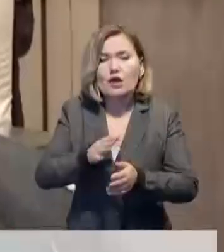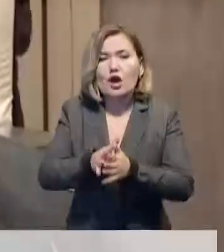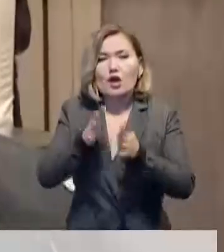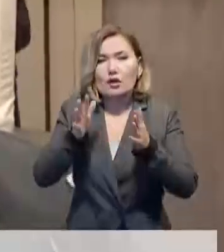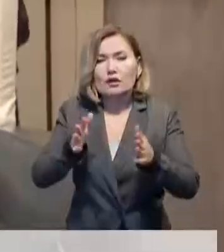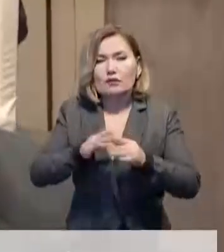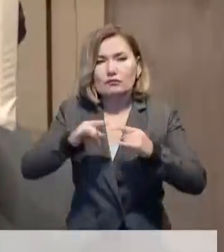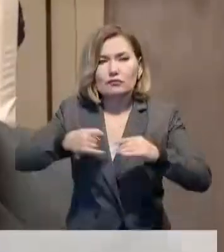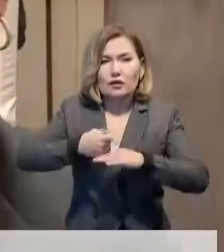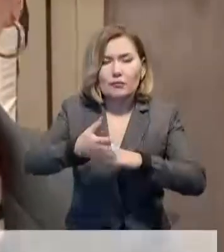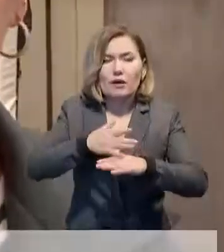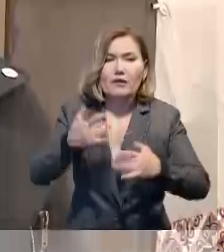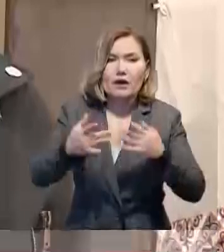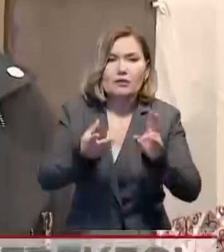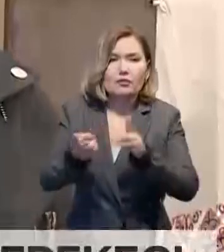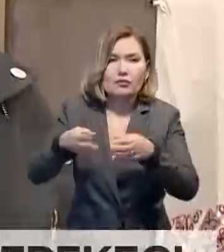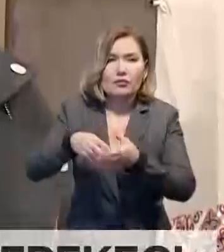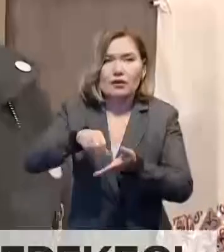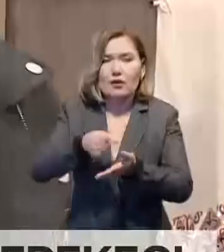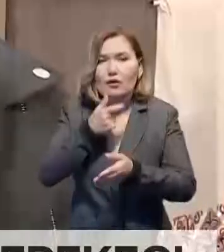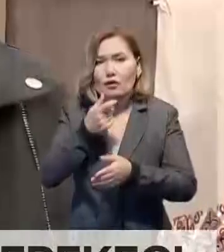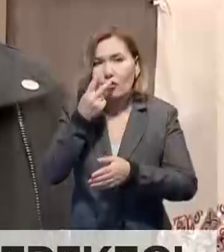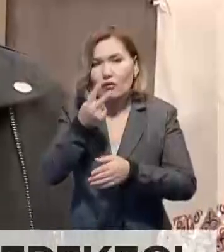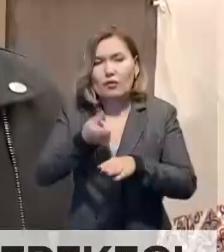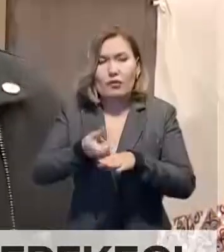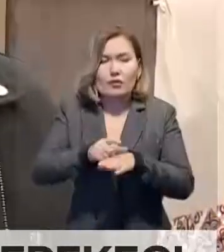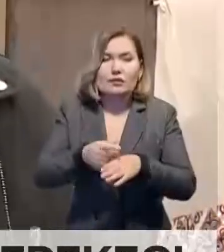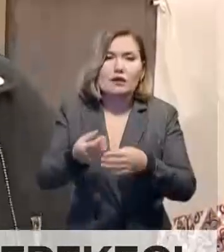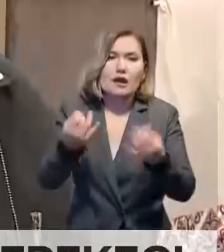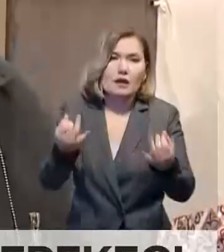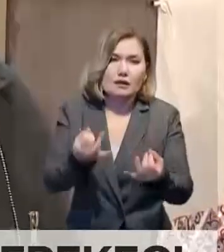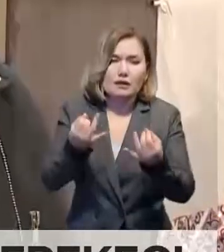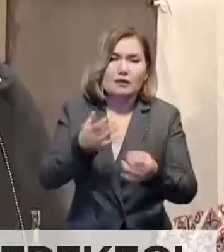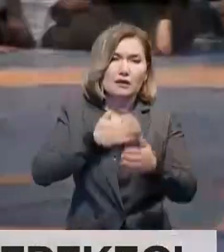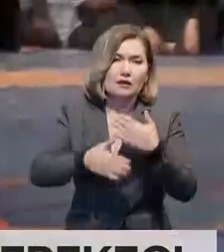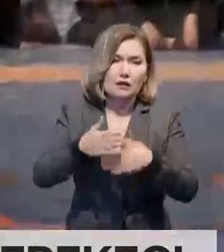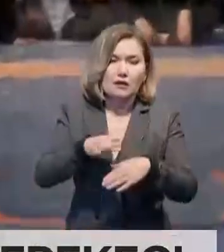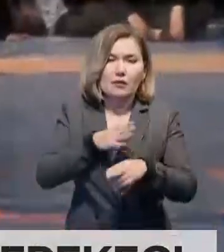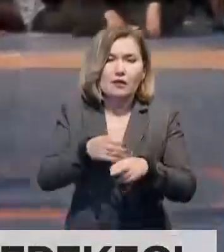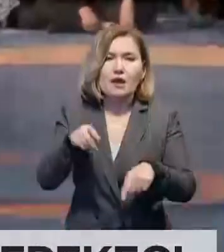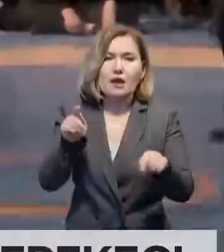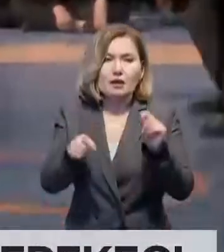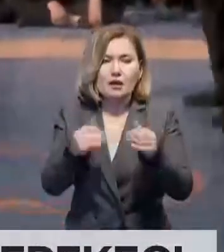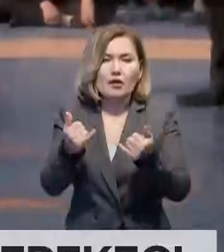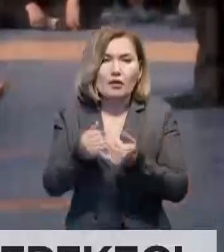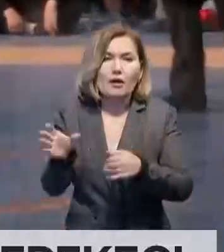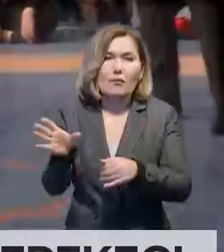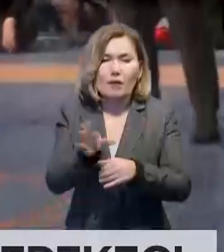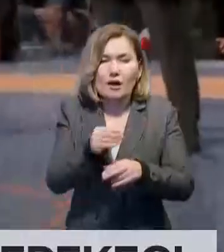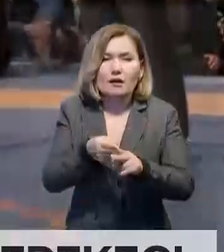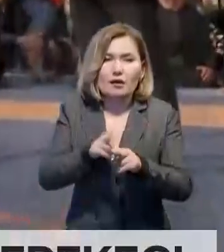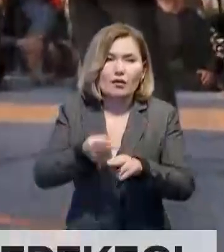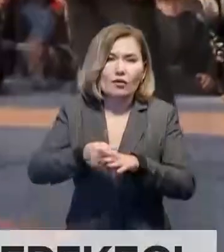тігілген концерттерде өте күшті өтіп жатыр. Осы халықтың арқасында деп ойлаймыз барлығы. Осы келген қонақтар да барлығы жақсы қарсы